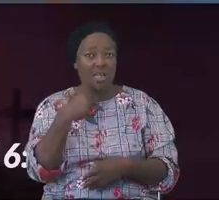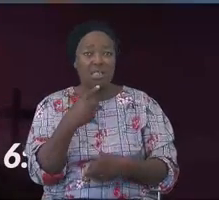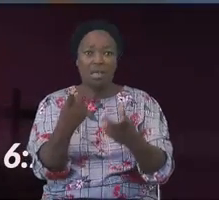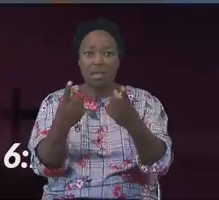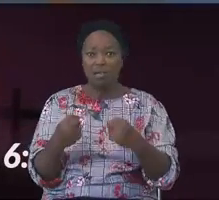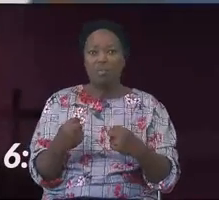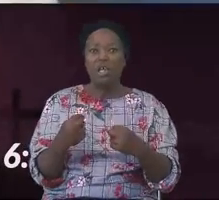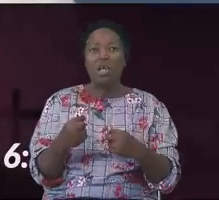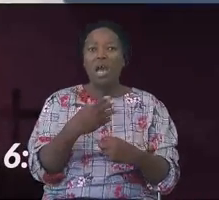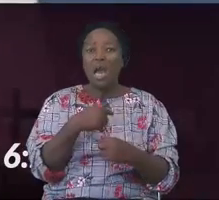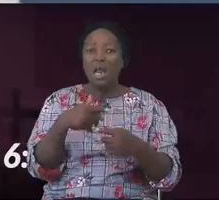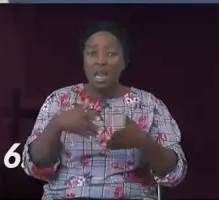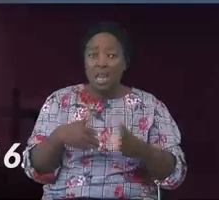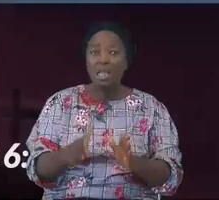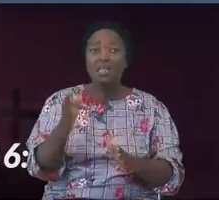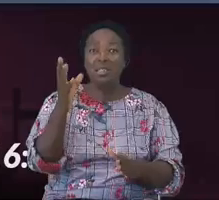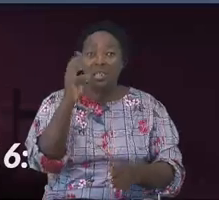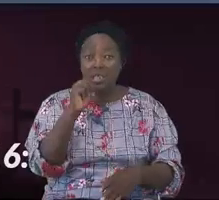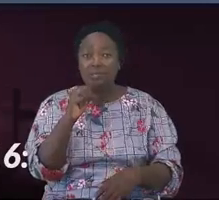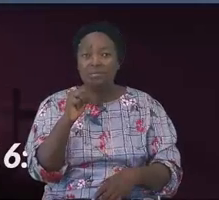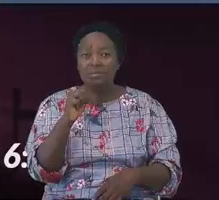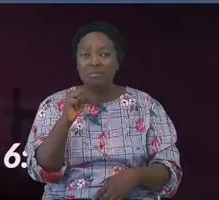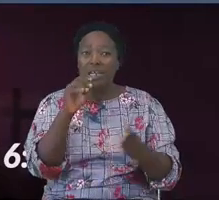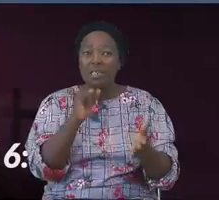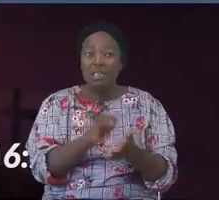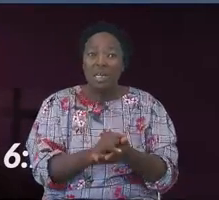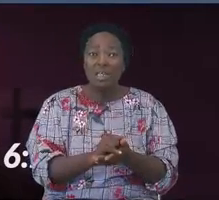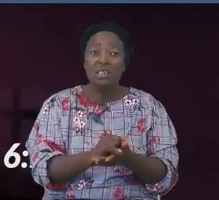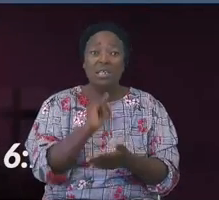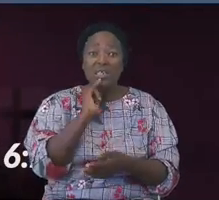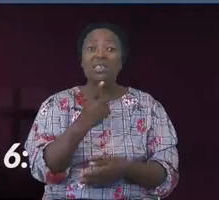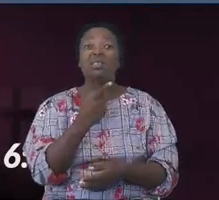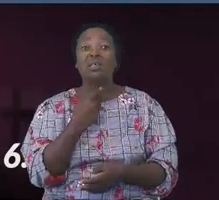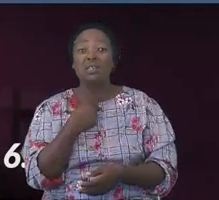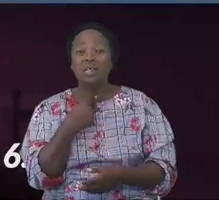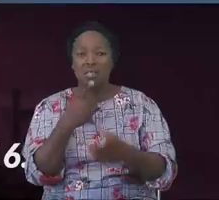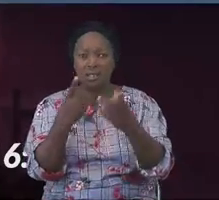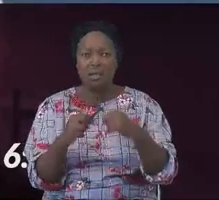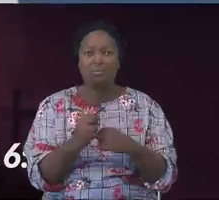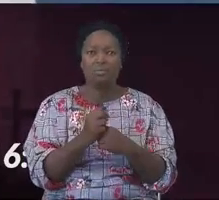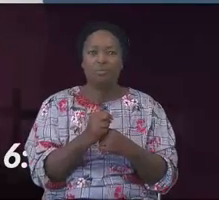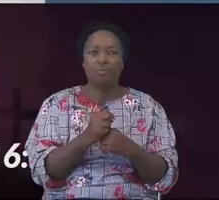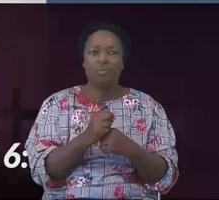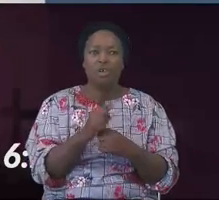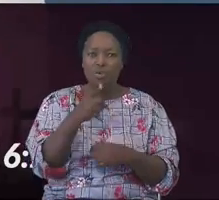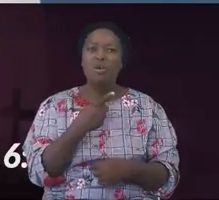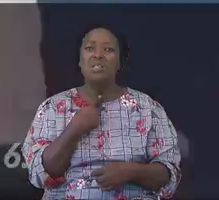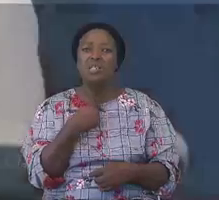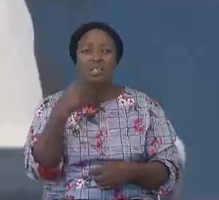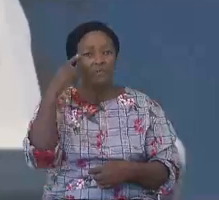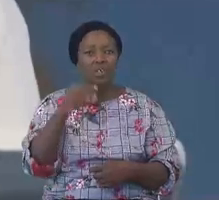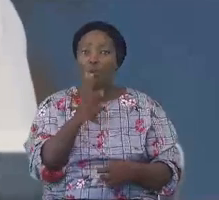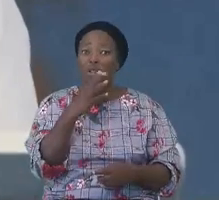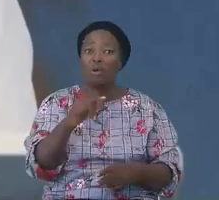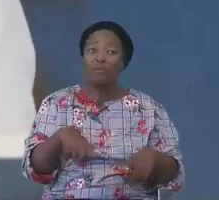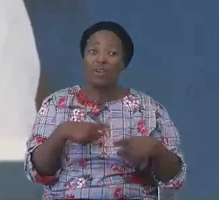22, 17. Et l'esprit et l'épouse disent, viens. Et que celui qui entend dise, viens. Voyez ceci. Et que celui qui a